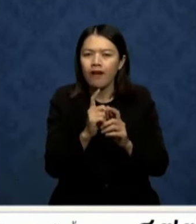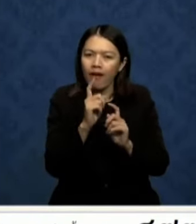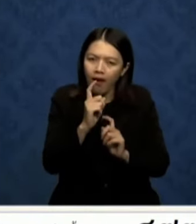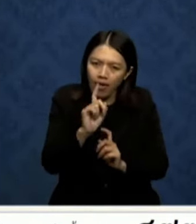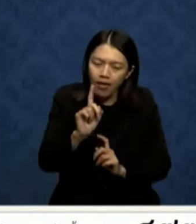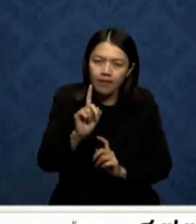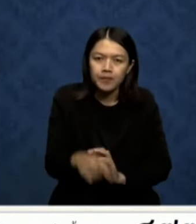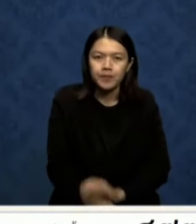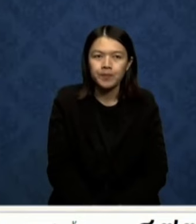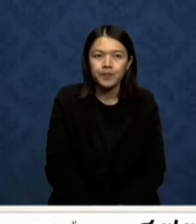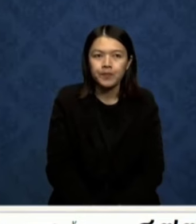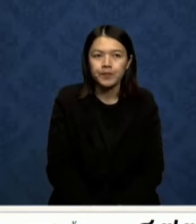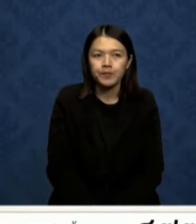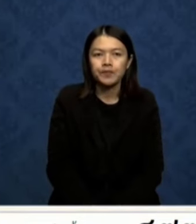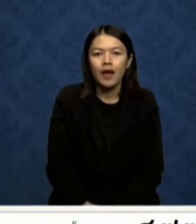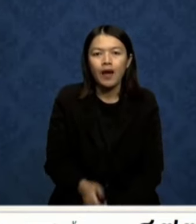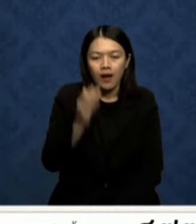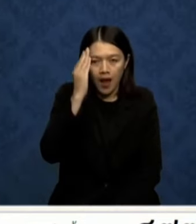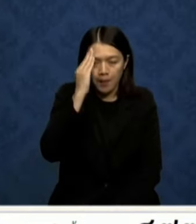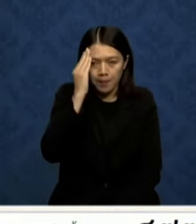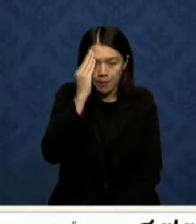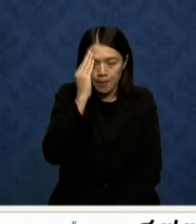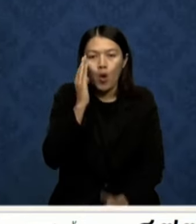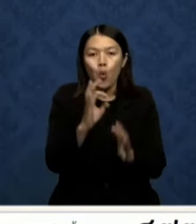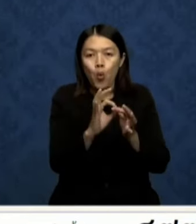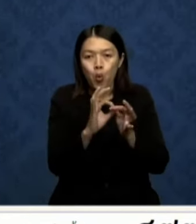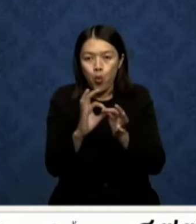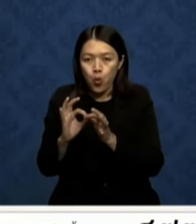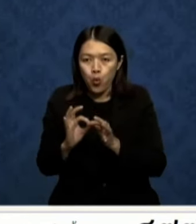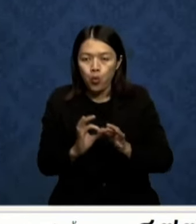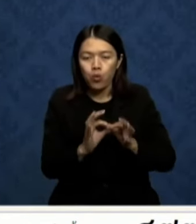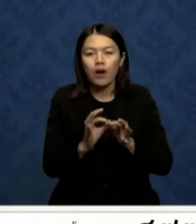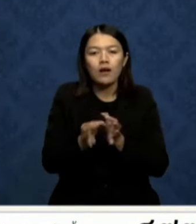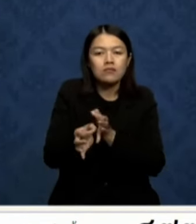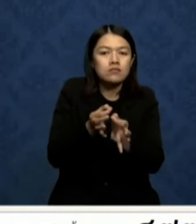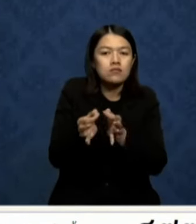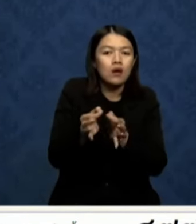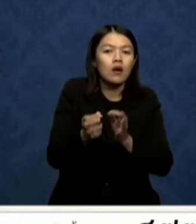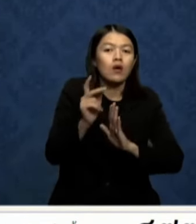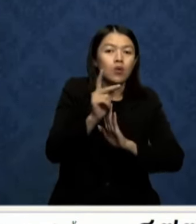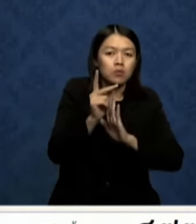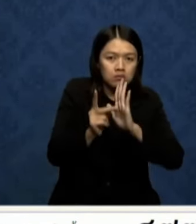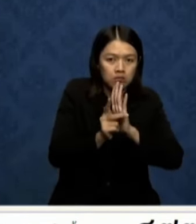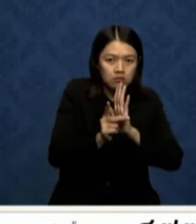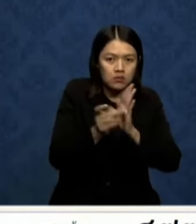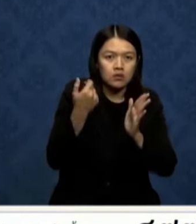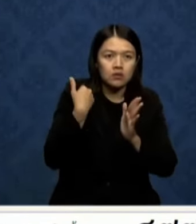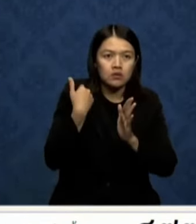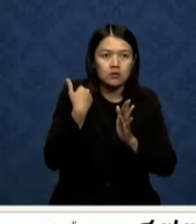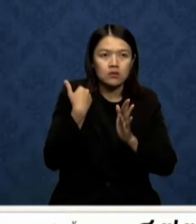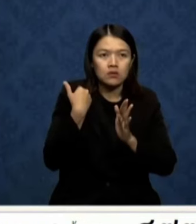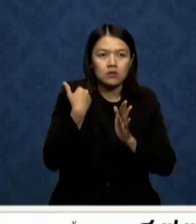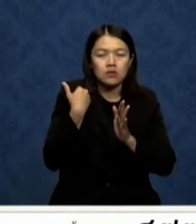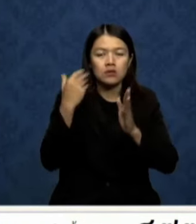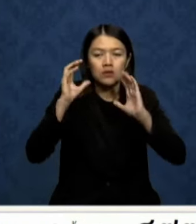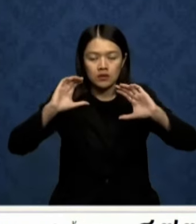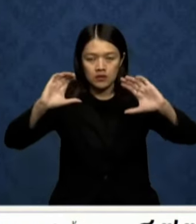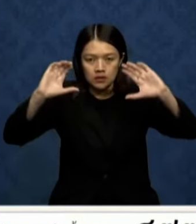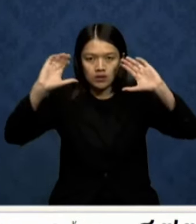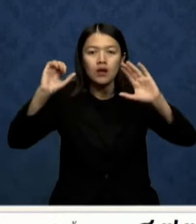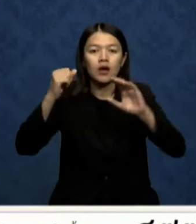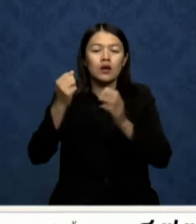นี้ครับเราก็รับทราบครับในข้อห่วงใยของท่านแต่ได้ชี้แจงไปหมดแล้วในเรื่องของข้อกฎหมายรวมถึงในส่วนที่ภาคราชการเนี่ย